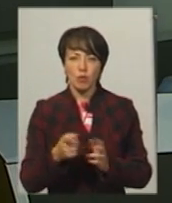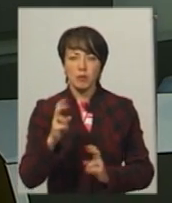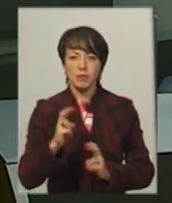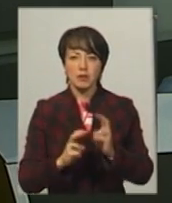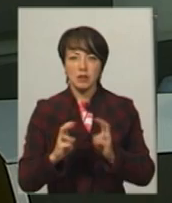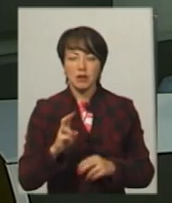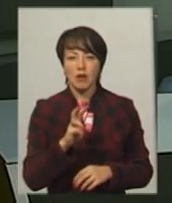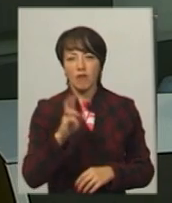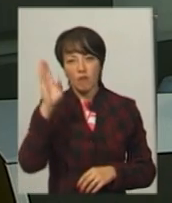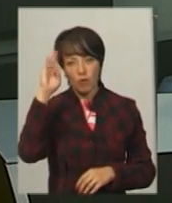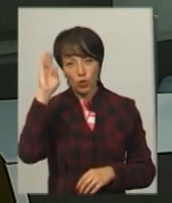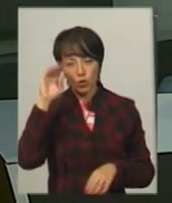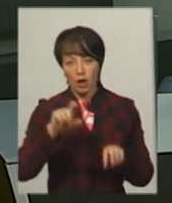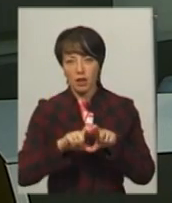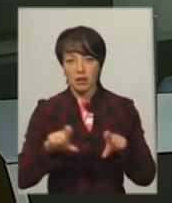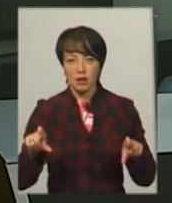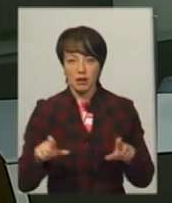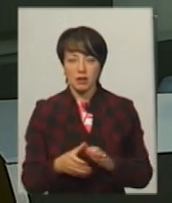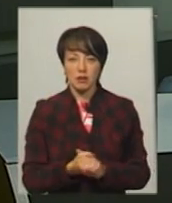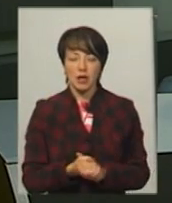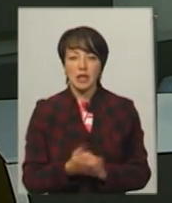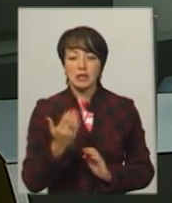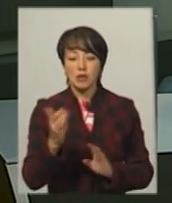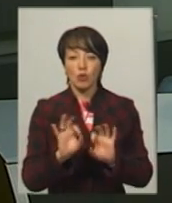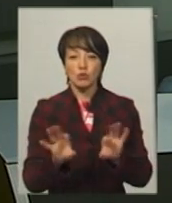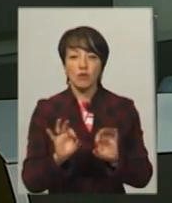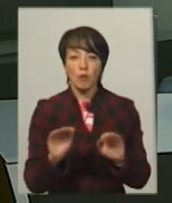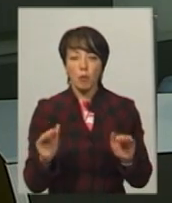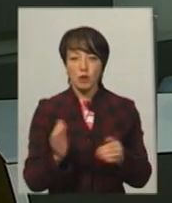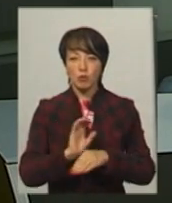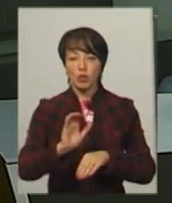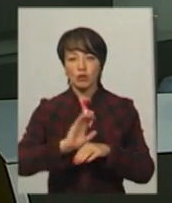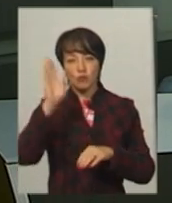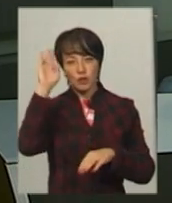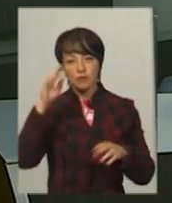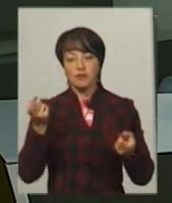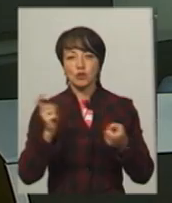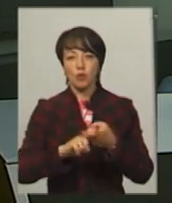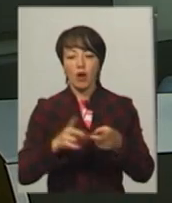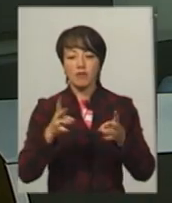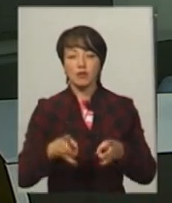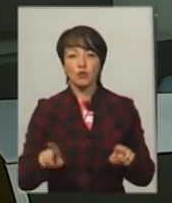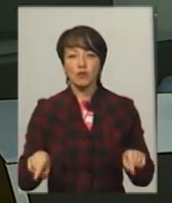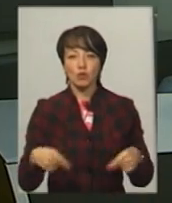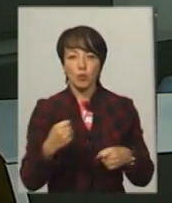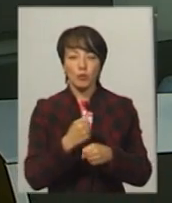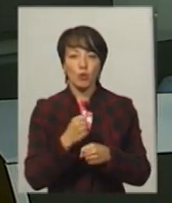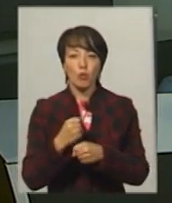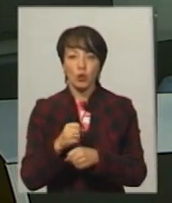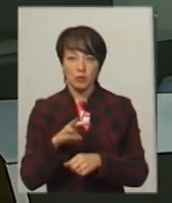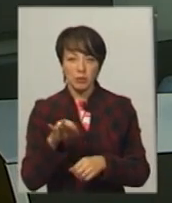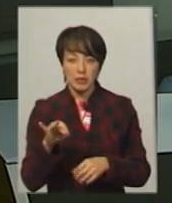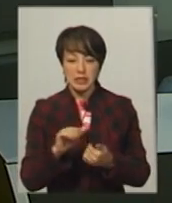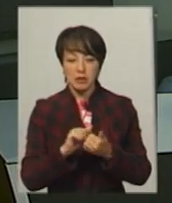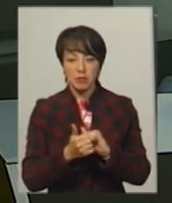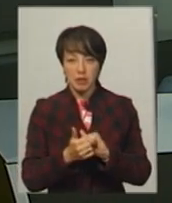підприємства «Хмельницьводоканал» Сергій Буряківський. За його словами, обмежать подачу води в зв'язку з аварійно-відновлювальними роботами із